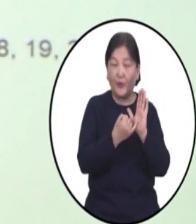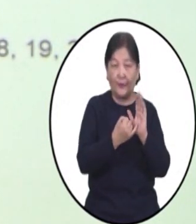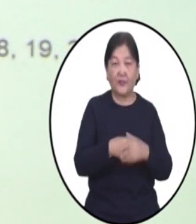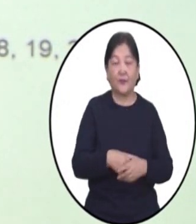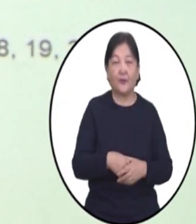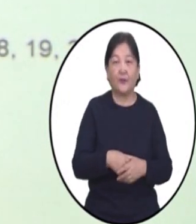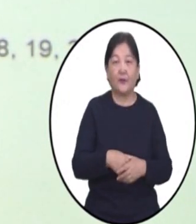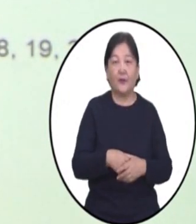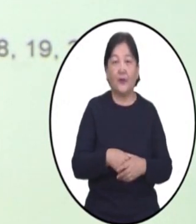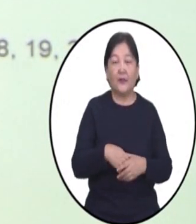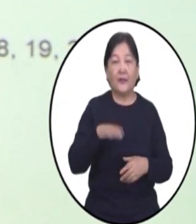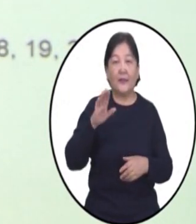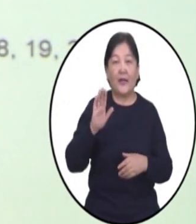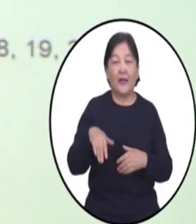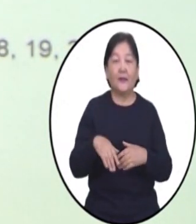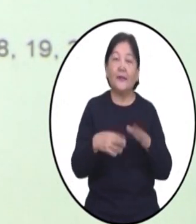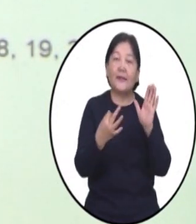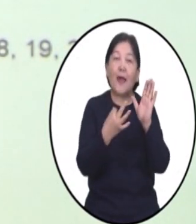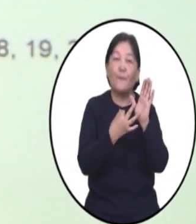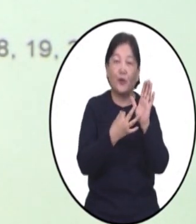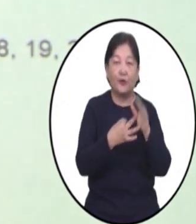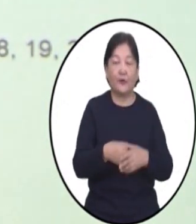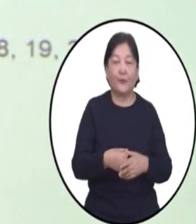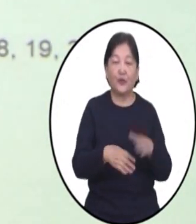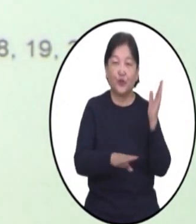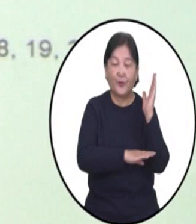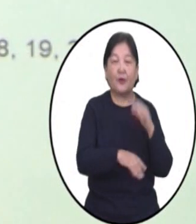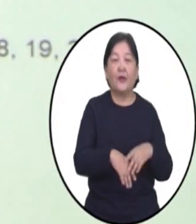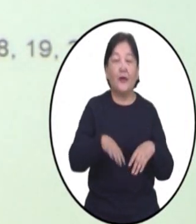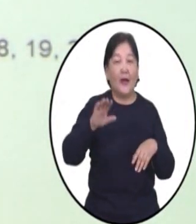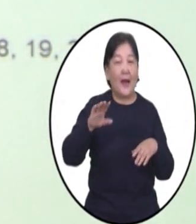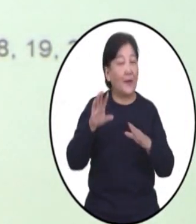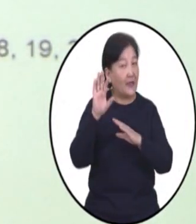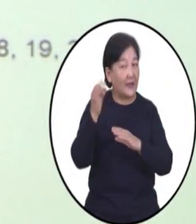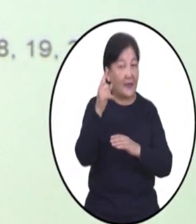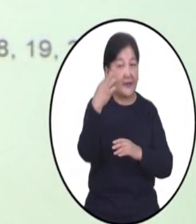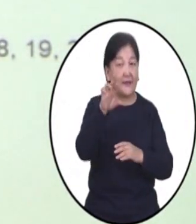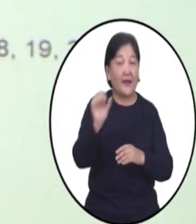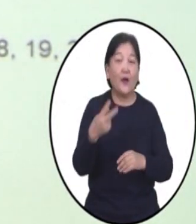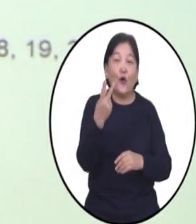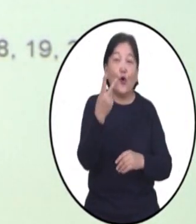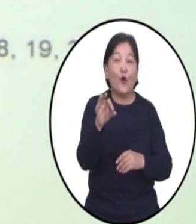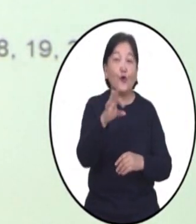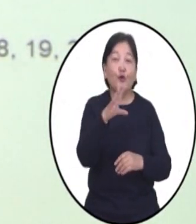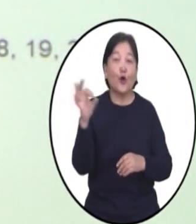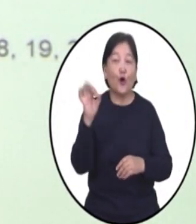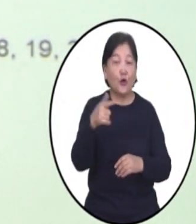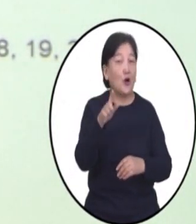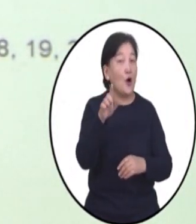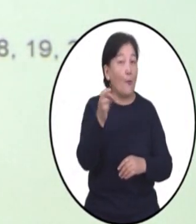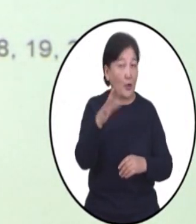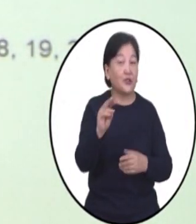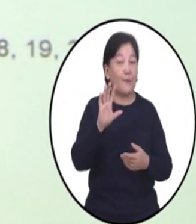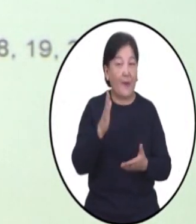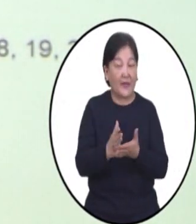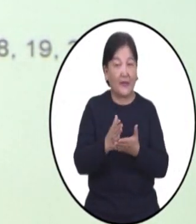байна. За, дараа 8 бодлого бодсон өдөр байна. За, мөн хамгийн ихтэй бол 20 бодлого бодсон эндээс харагдаж